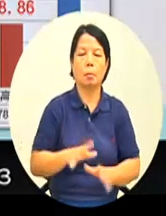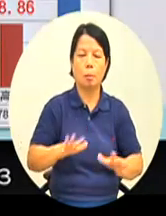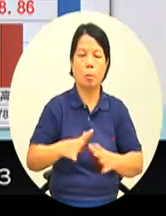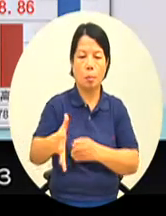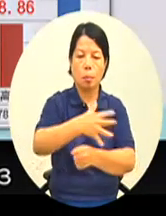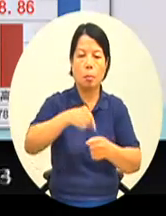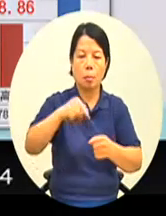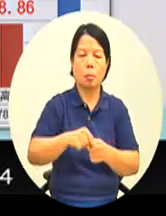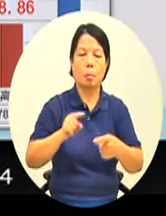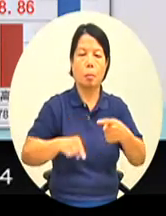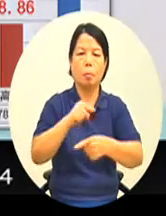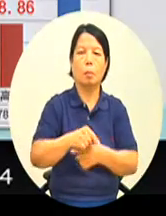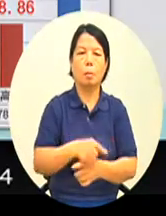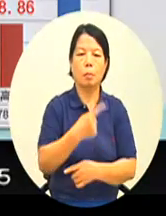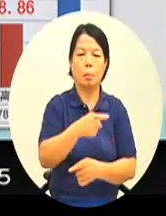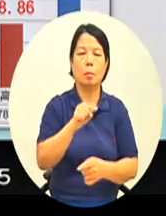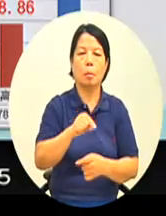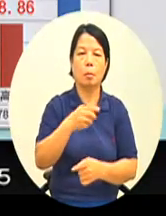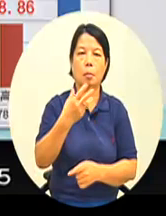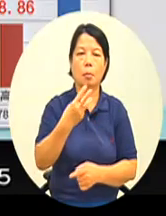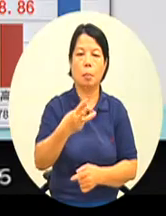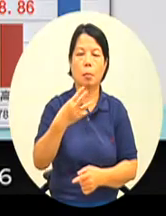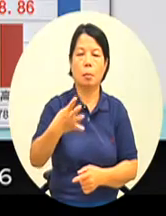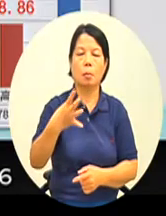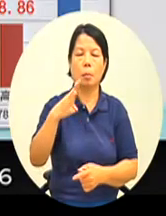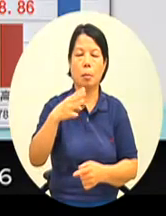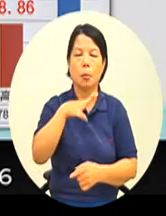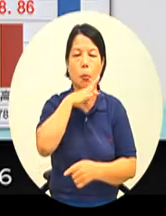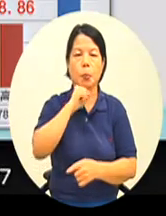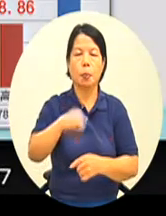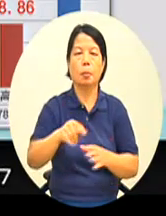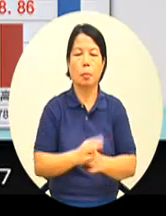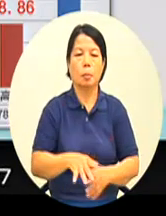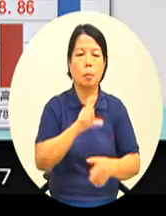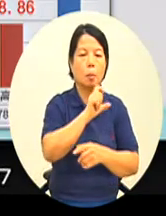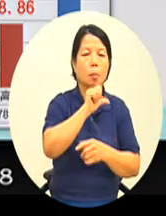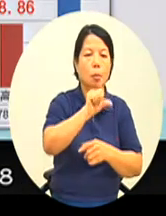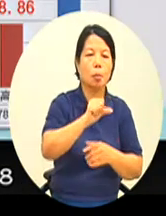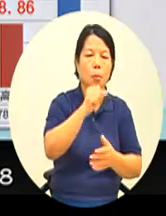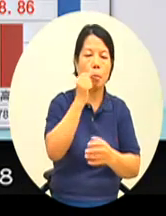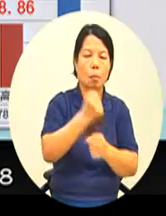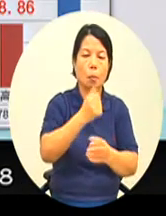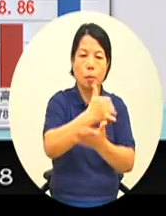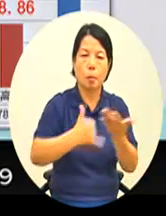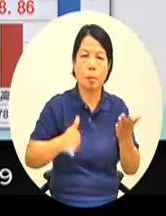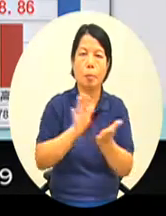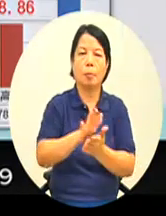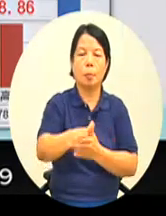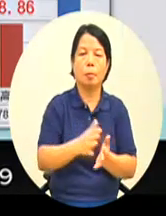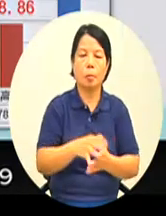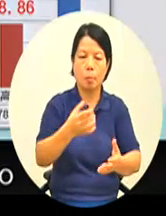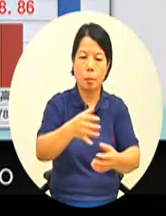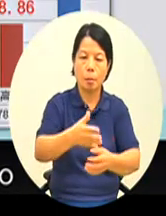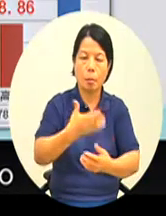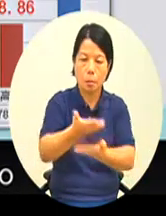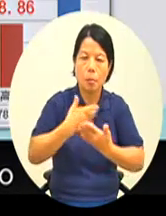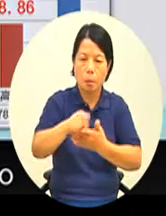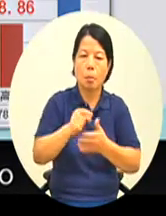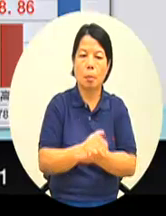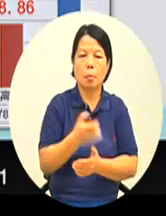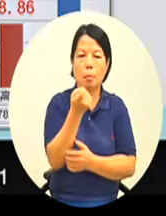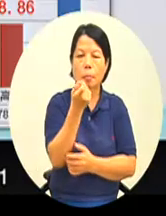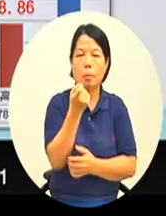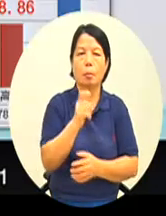的平均值还低1.34岁。也就是如果你65岁以后退休，你可能领的退休金都比人家